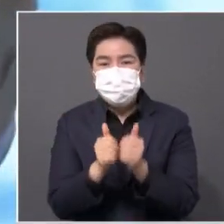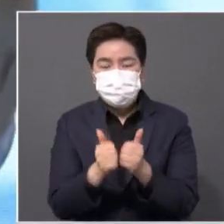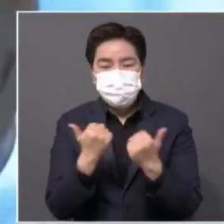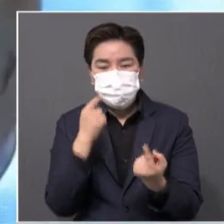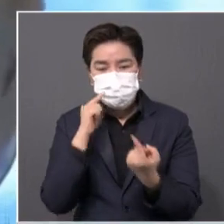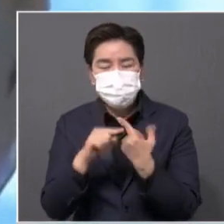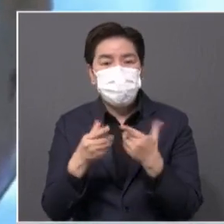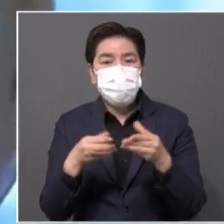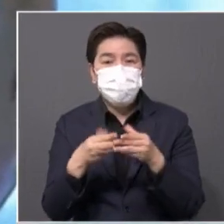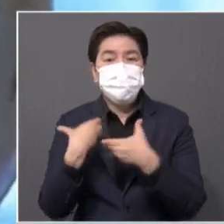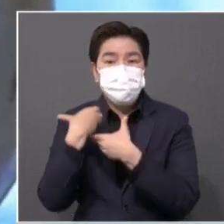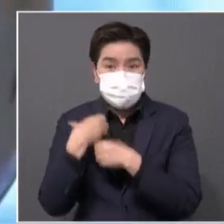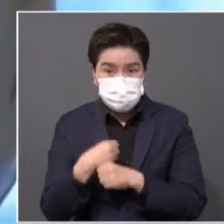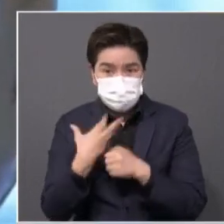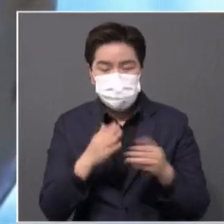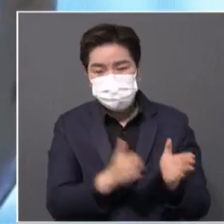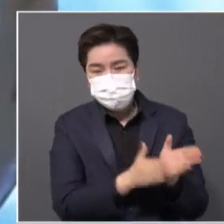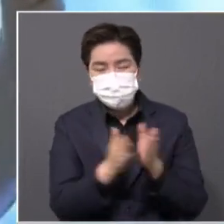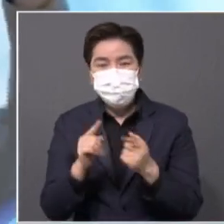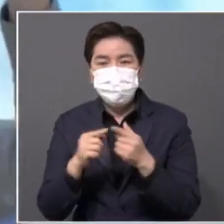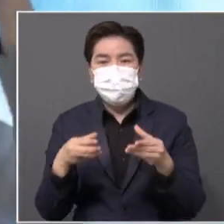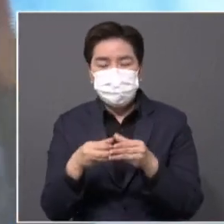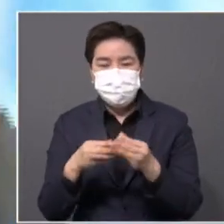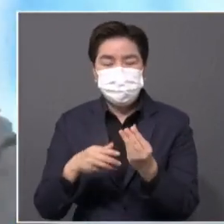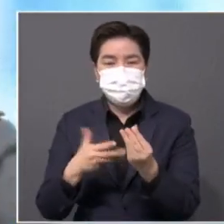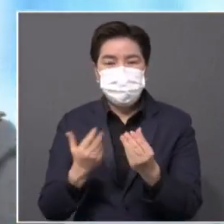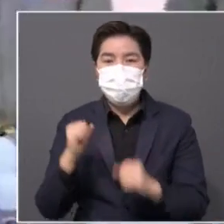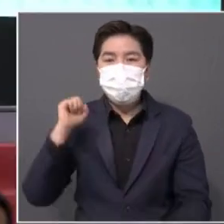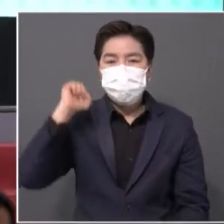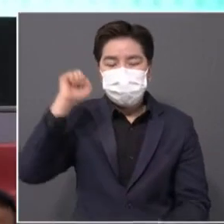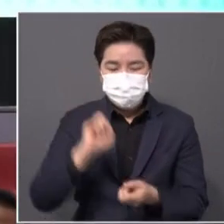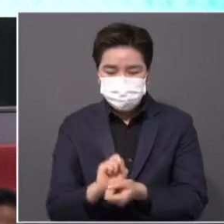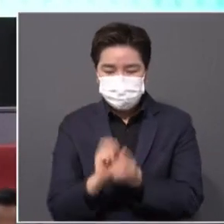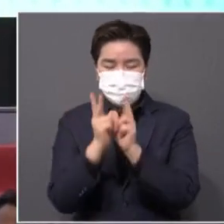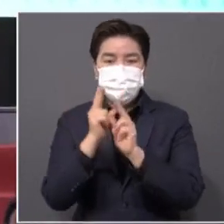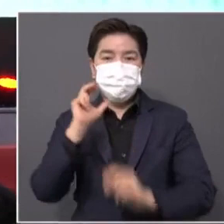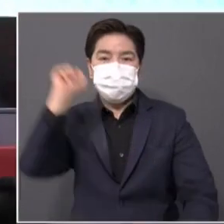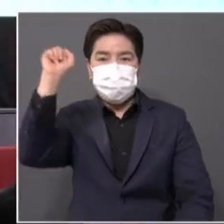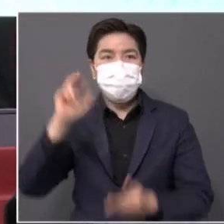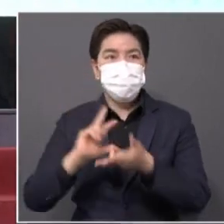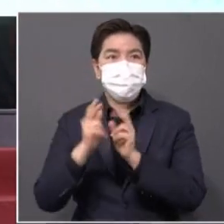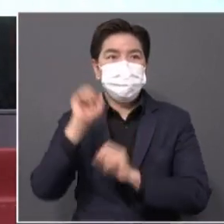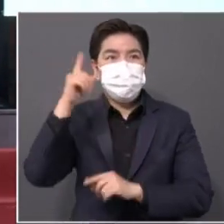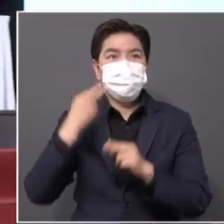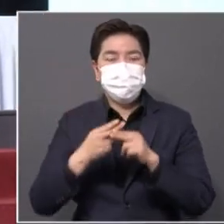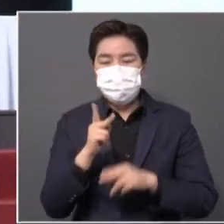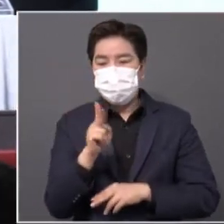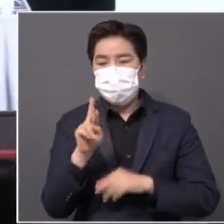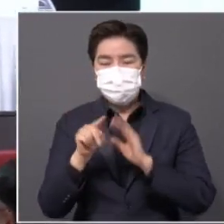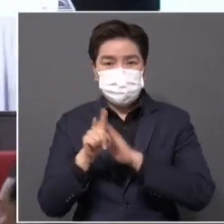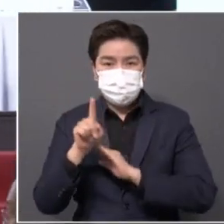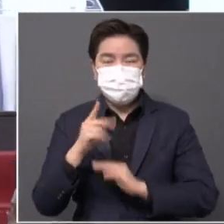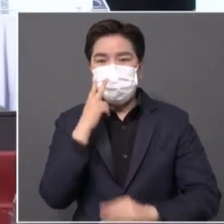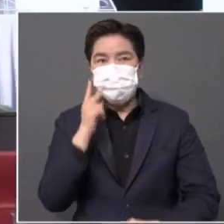ได้ด้วยดีนะฮะคุณผู้ชมจากพรรคประชาธิปัตย์ร้ายไปที่พรรคชาติพัฒนาก็ได้ครับแน่นอนตัวแทนของพรรคชาติพัฒนา